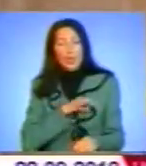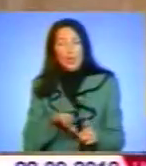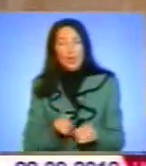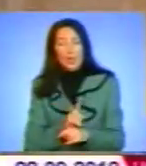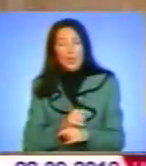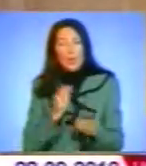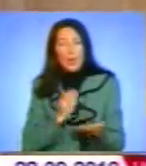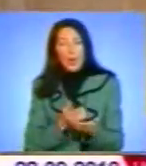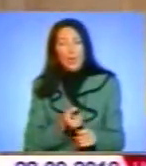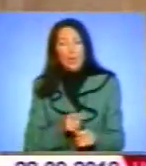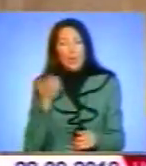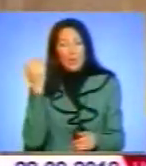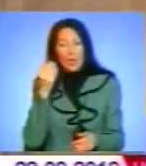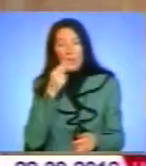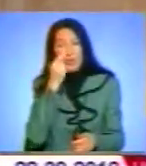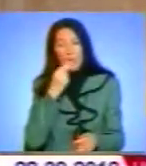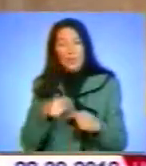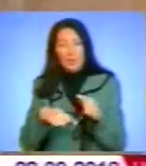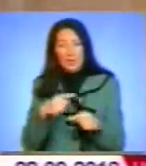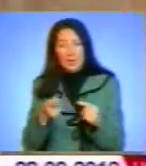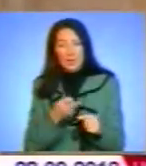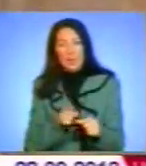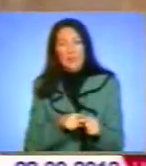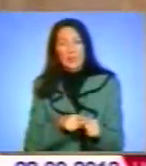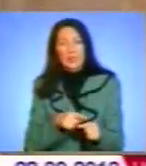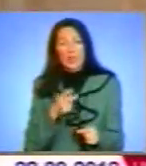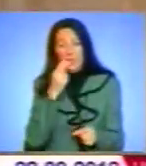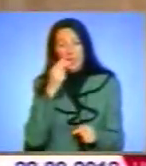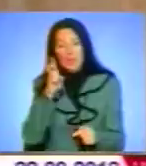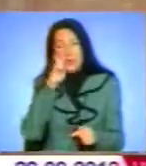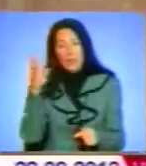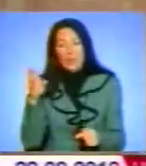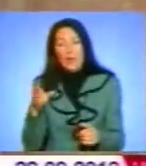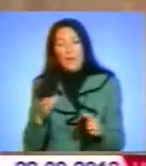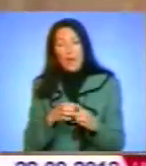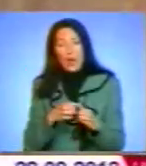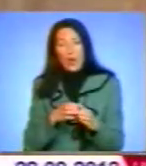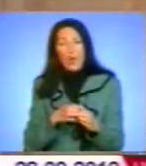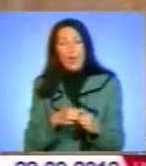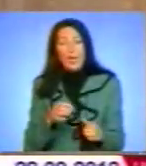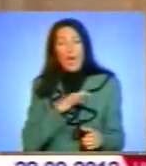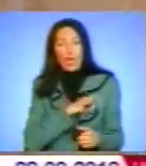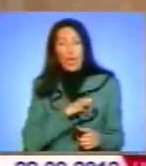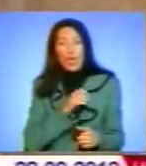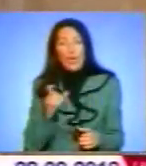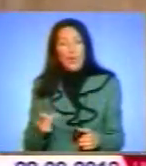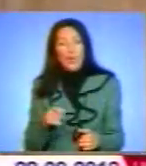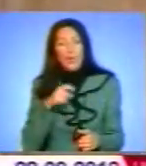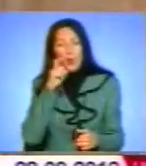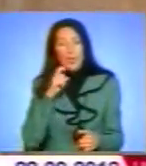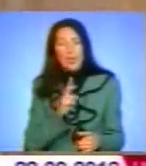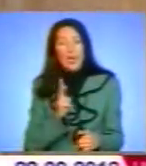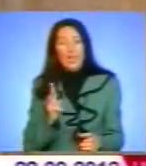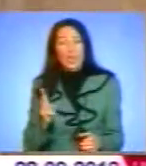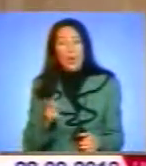давні, дуже славні традиції. Це славна когорта нотаріусів України. І як ніхто, нотаріуси